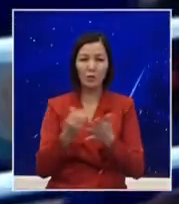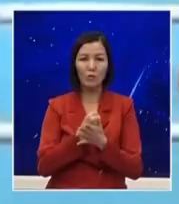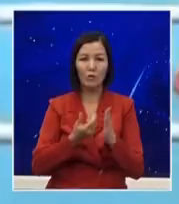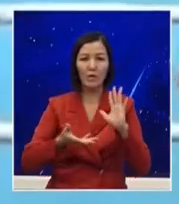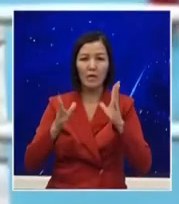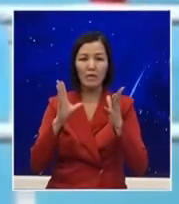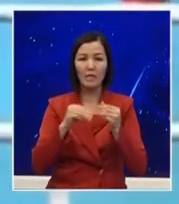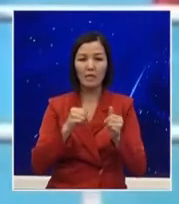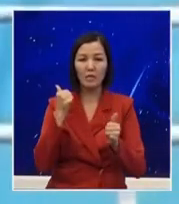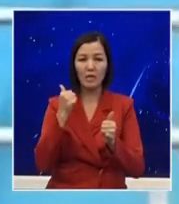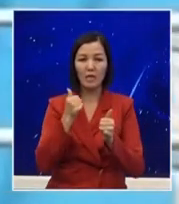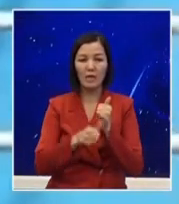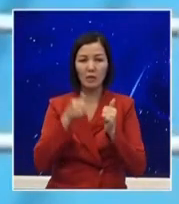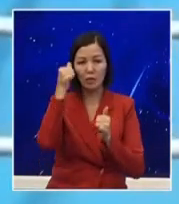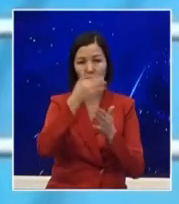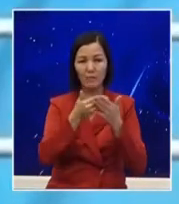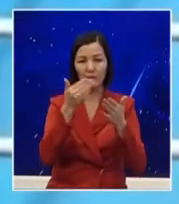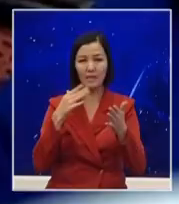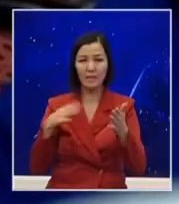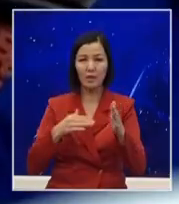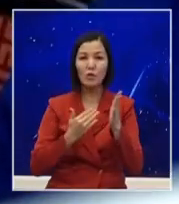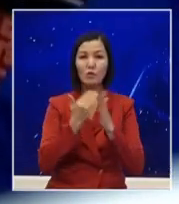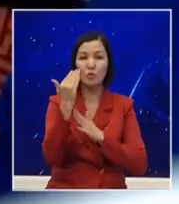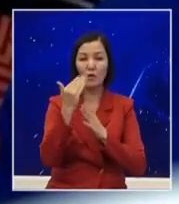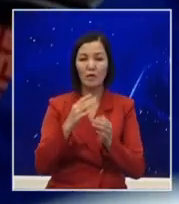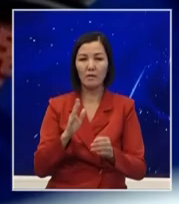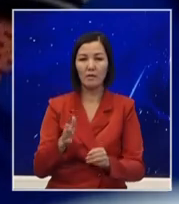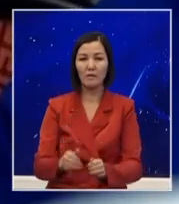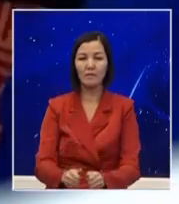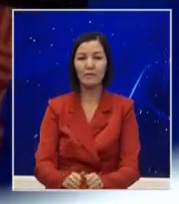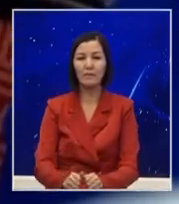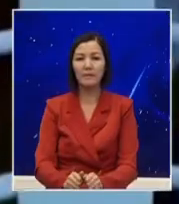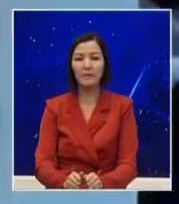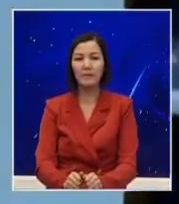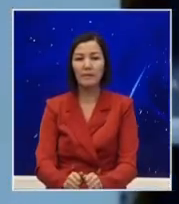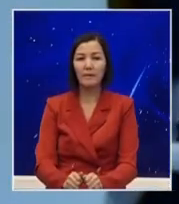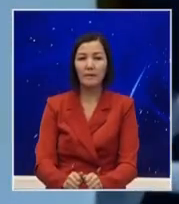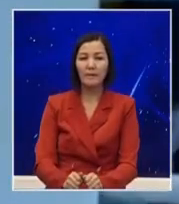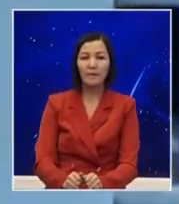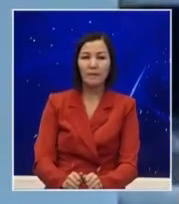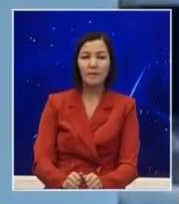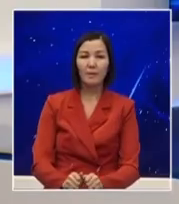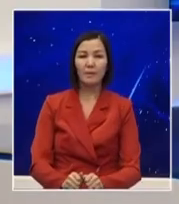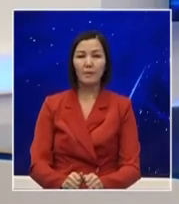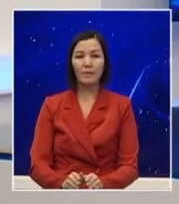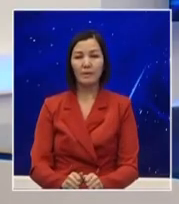орыннан көрінді. Бұл нәтиже өткен жылмен салыстырғанда жоғары дейді мамандар. Ертуған Зинуллинов.